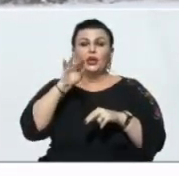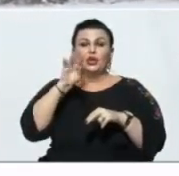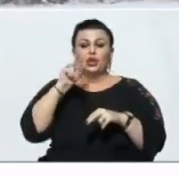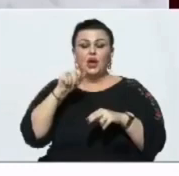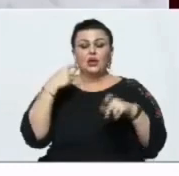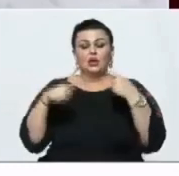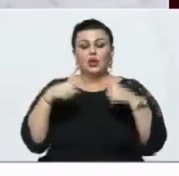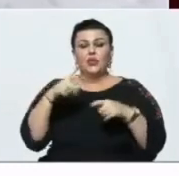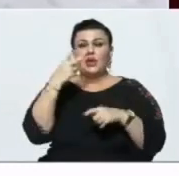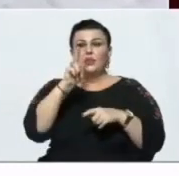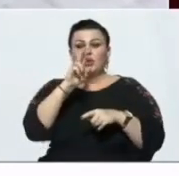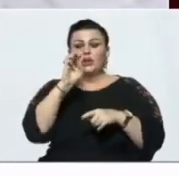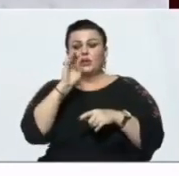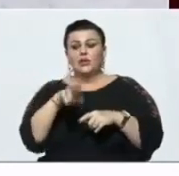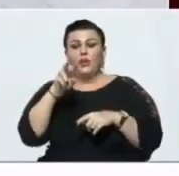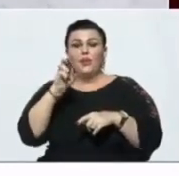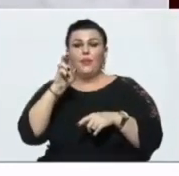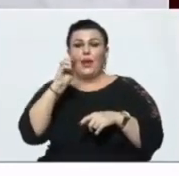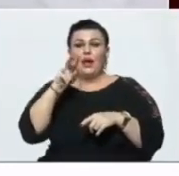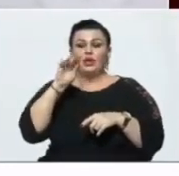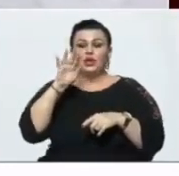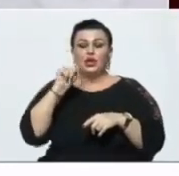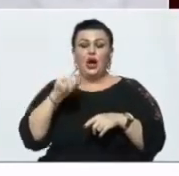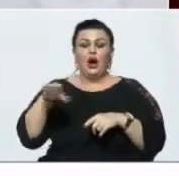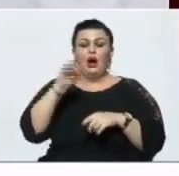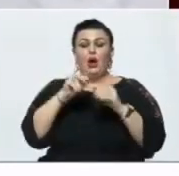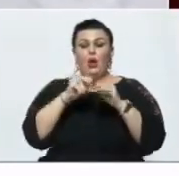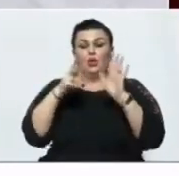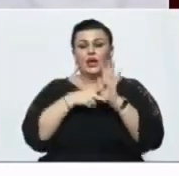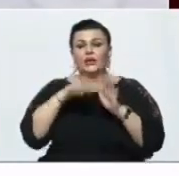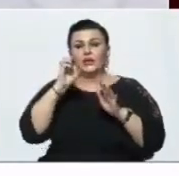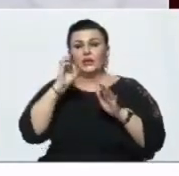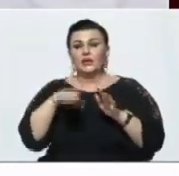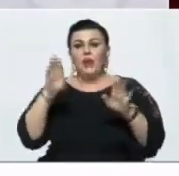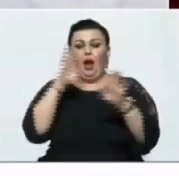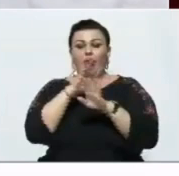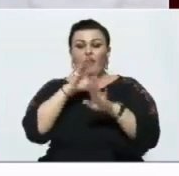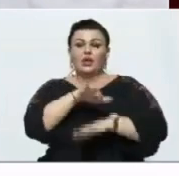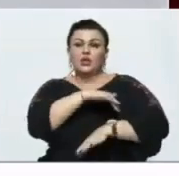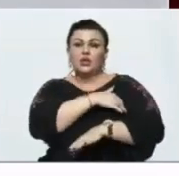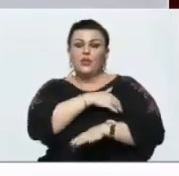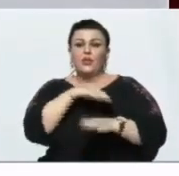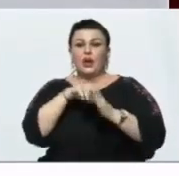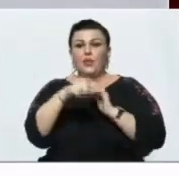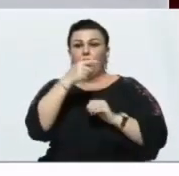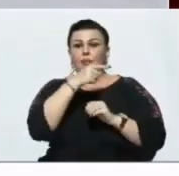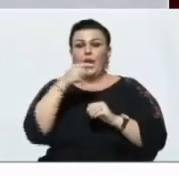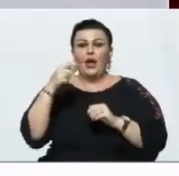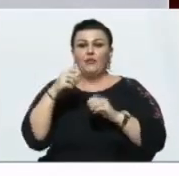dəyişirdi. Almanyada 22 santimetr, Belçikada isə 15 santimetr arasında dəyişirdi. Havanın temperaturu isə